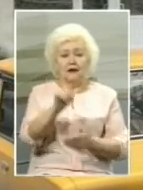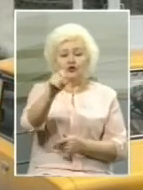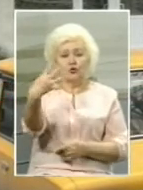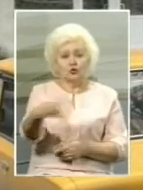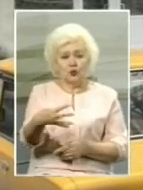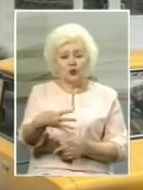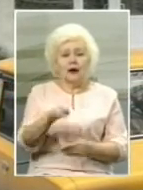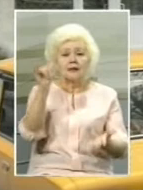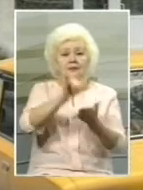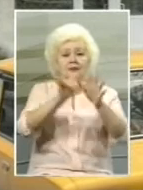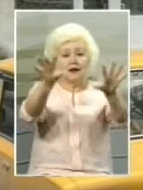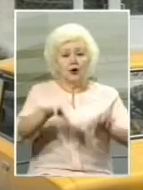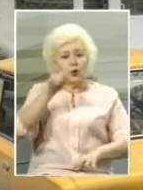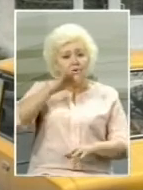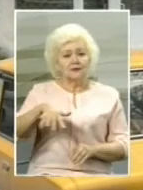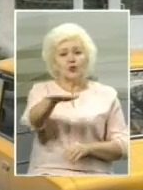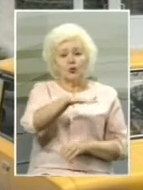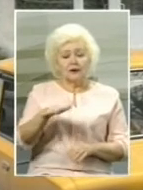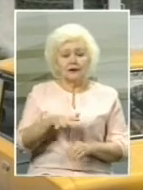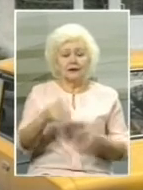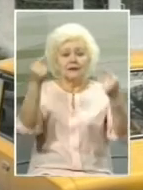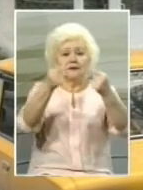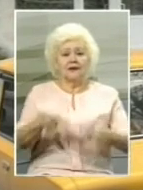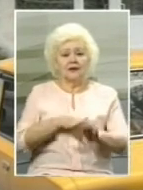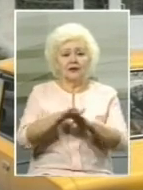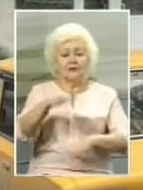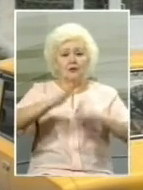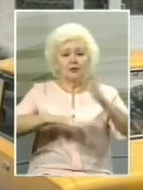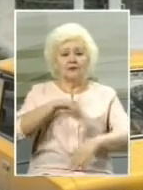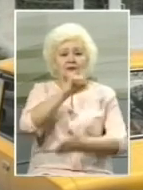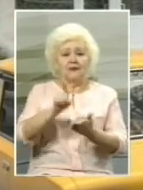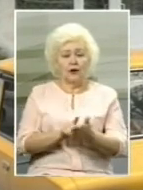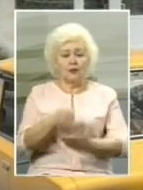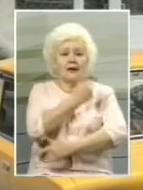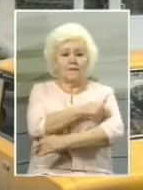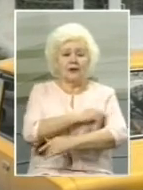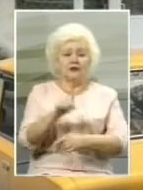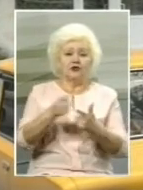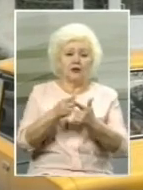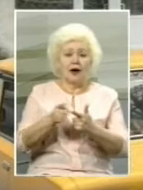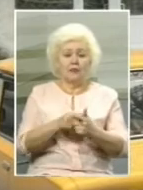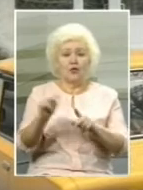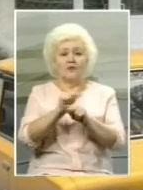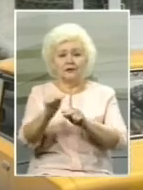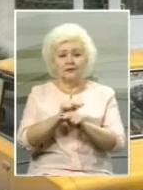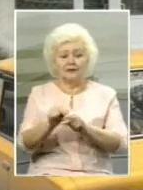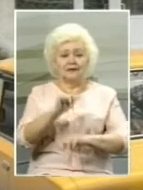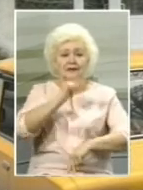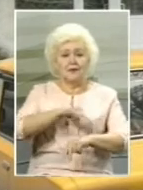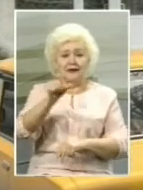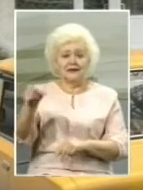140 Кримінального кодексу України, неналежне виконання професійних обов'язків медичним або фармацевтичним